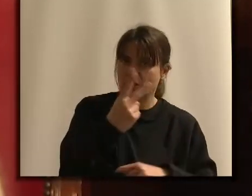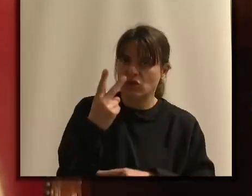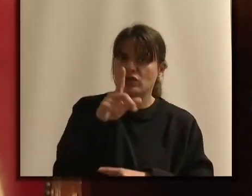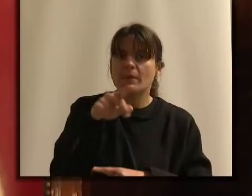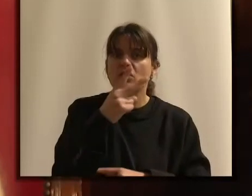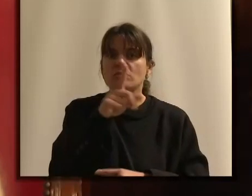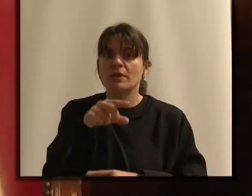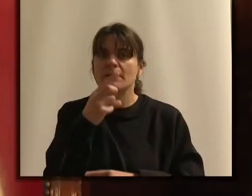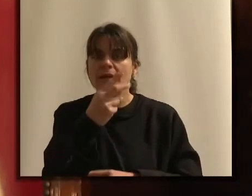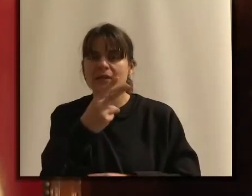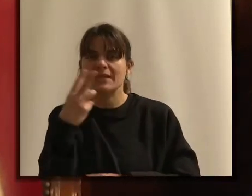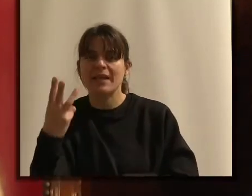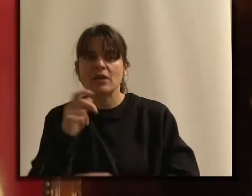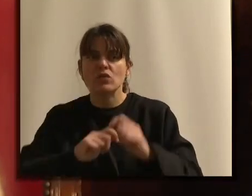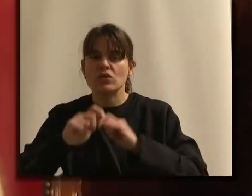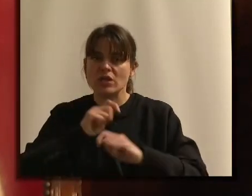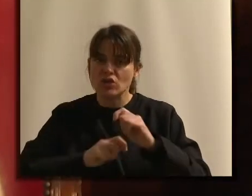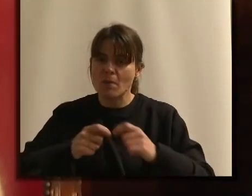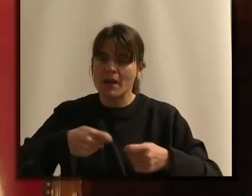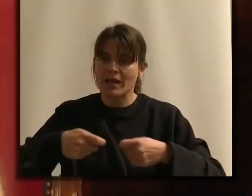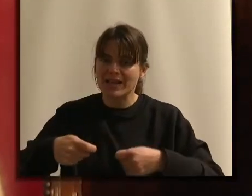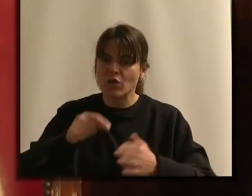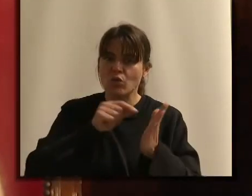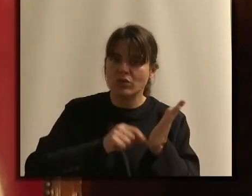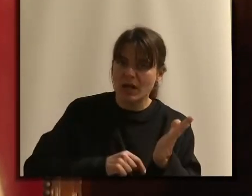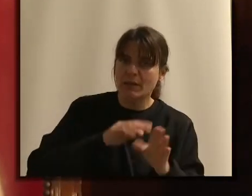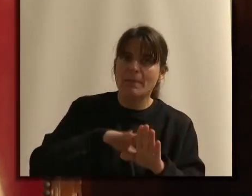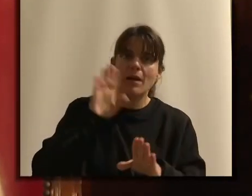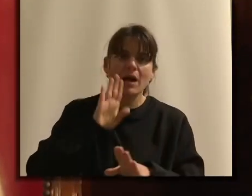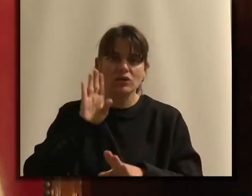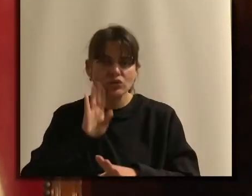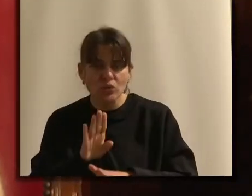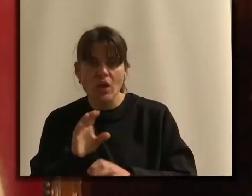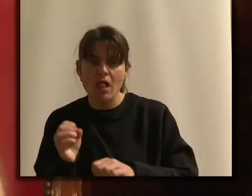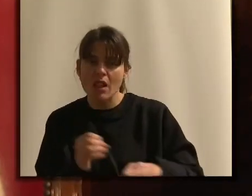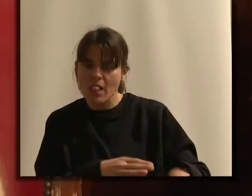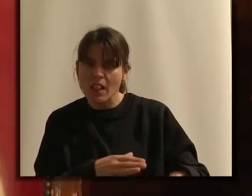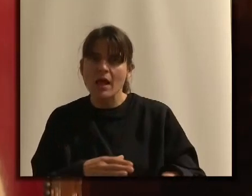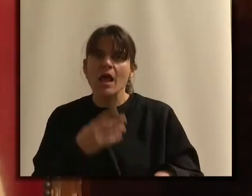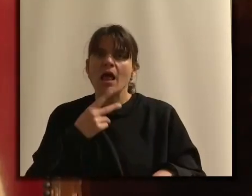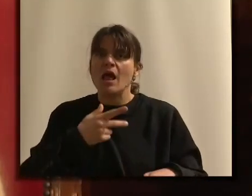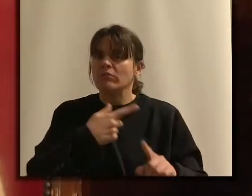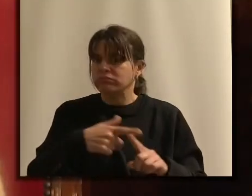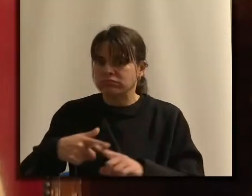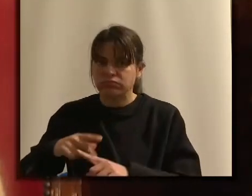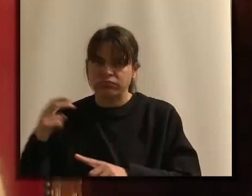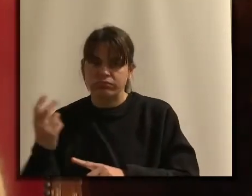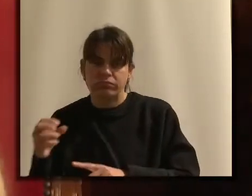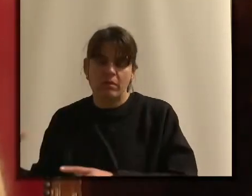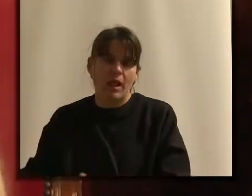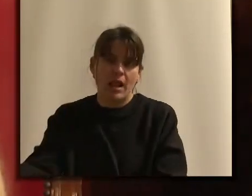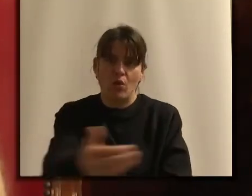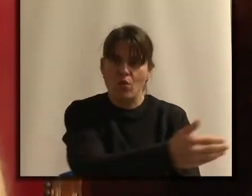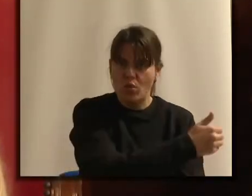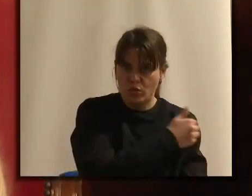Societat Mercantil d'Economia Mixta Vialnet pel contracte de recollida selectiva de residus, neteja viària i deixalleria autoritzar a disposar la despesa corresponent.